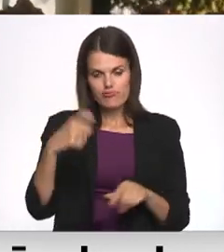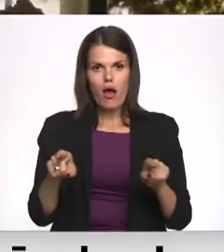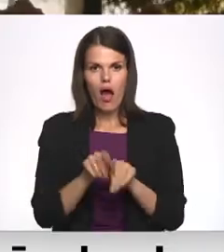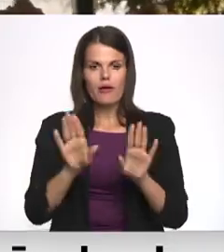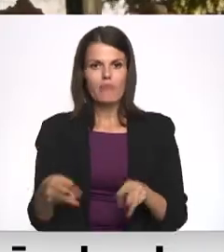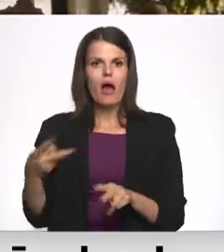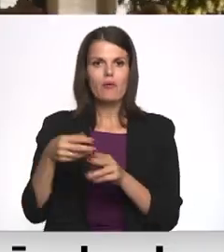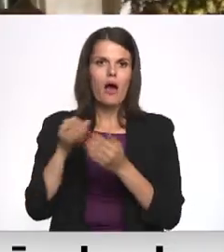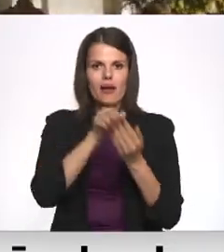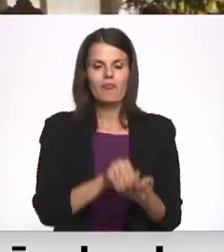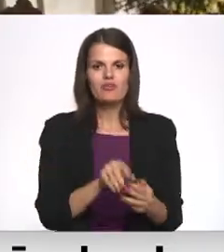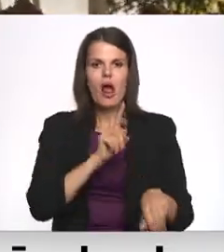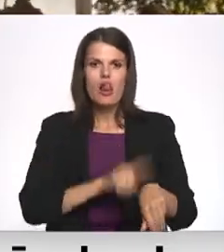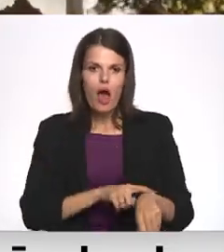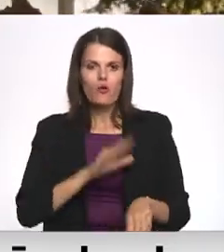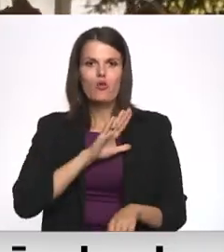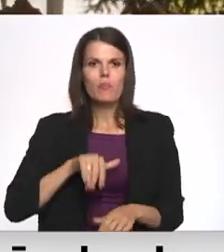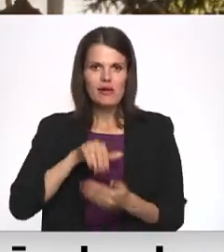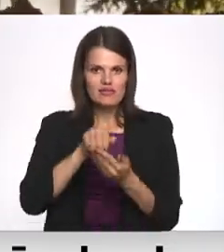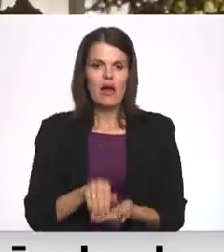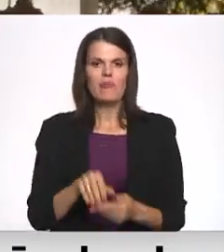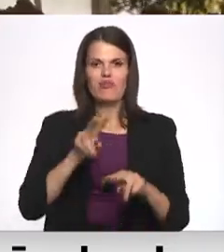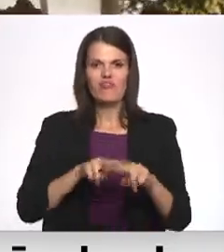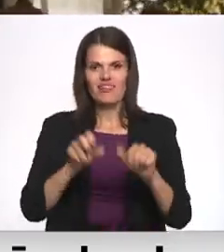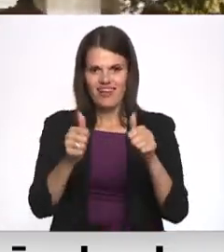par pārbedīšanas laiku pēc apbedījuma vietas